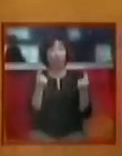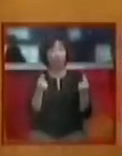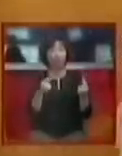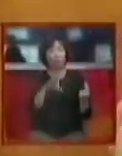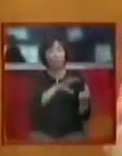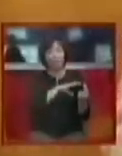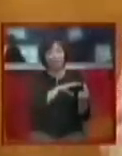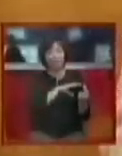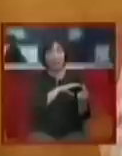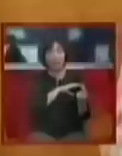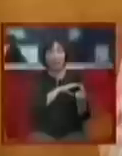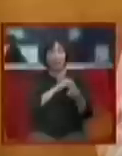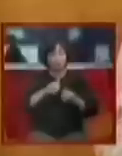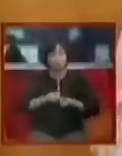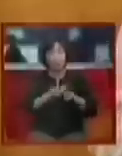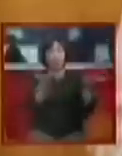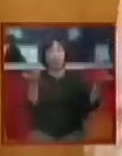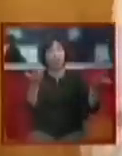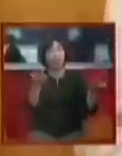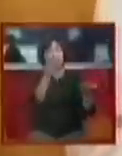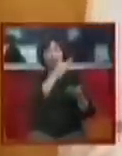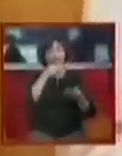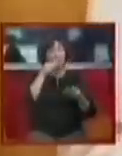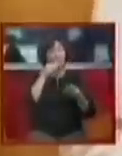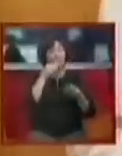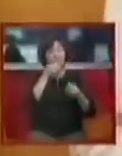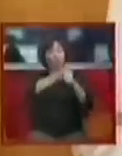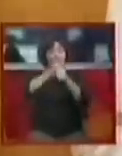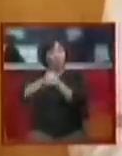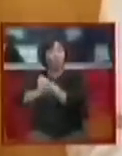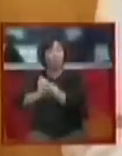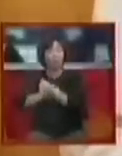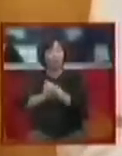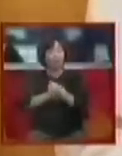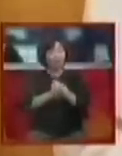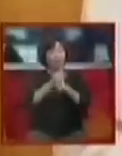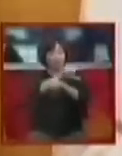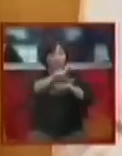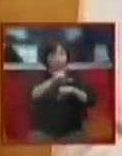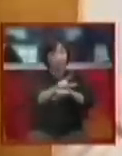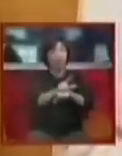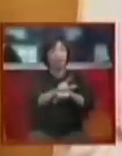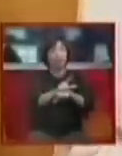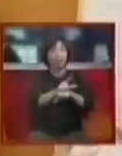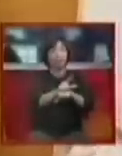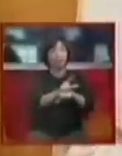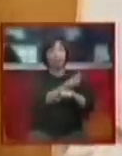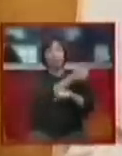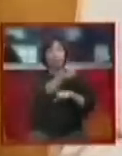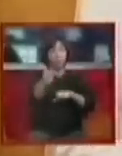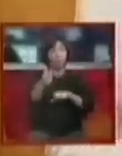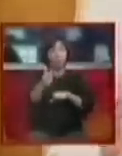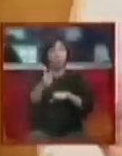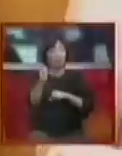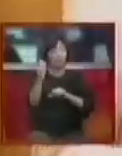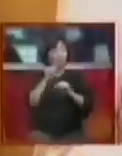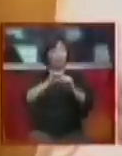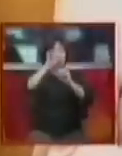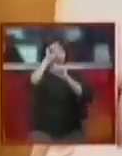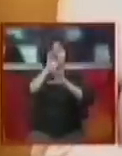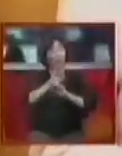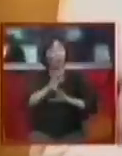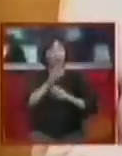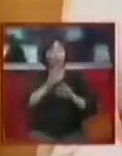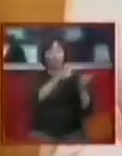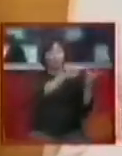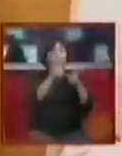hakbang upang maipamahagi sa ating magsasaka ang mga lupaing dinilegan at pinagyaman ng kanilang pawis. Subalit,